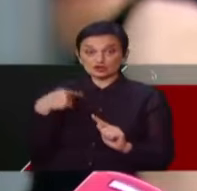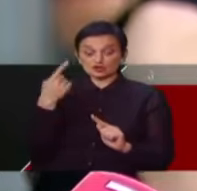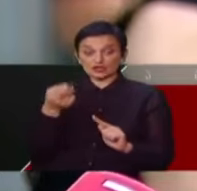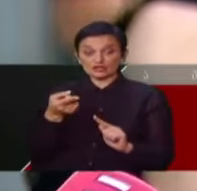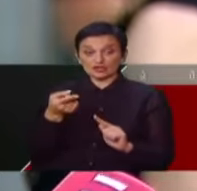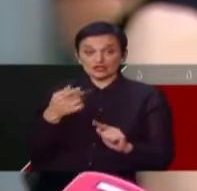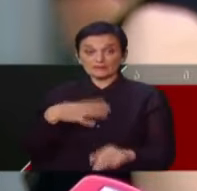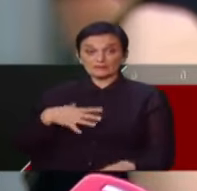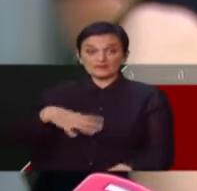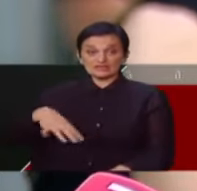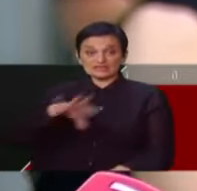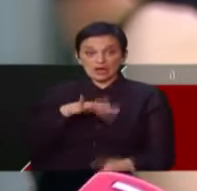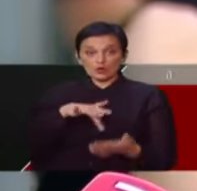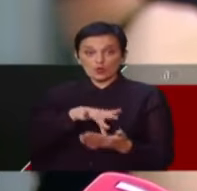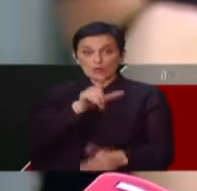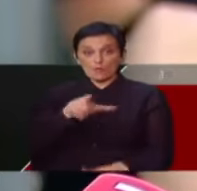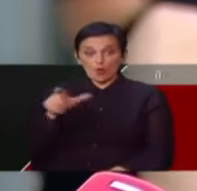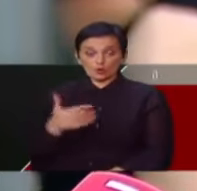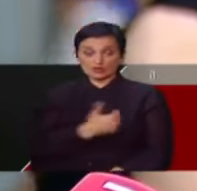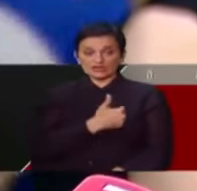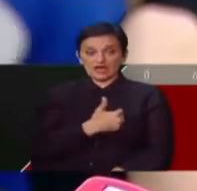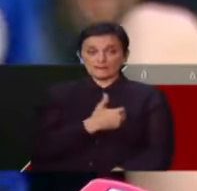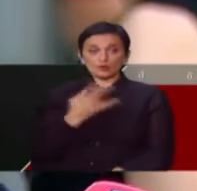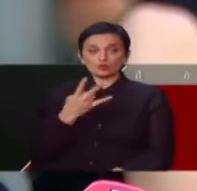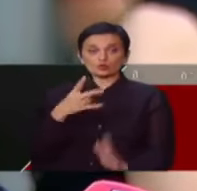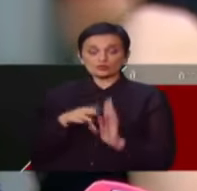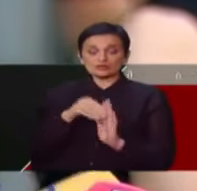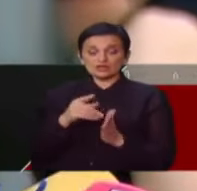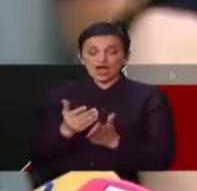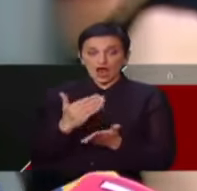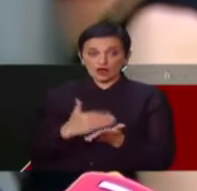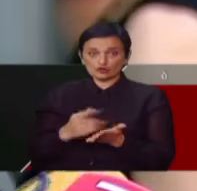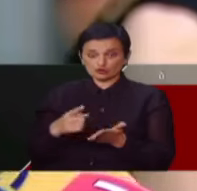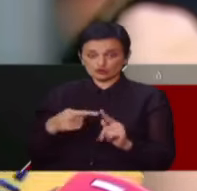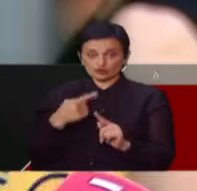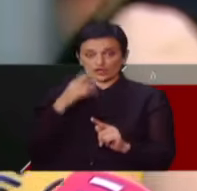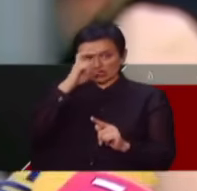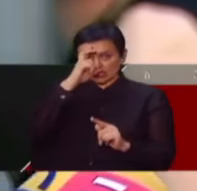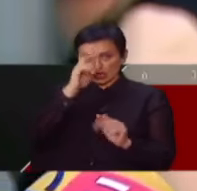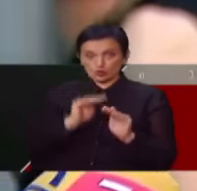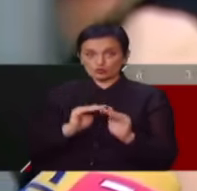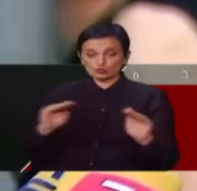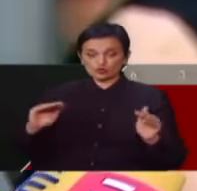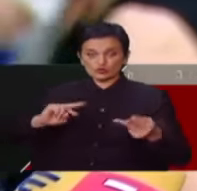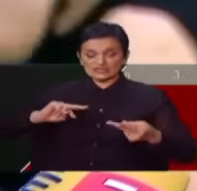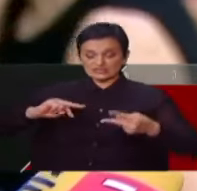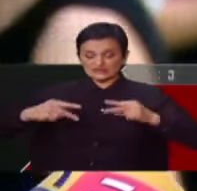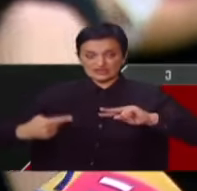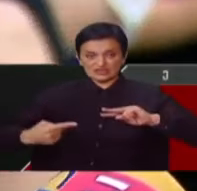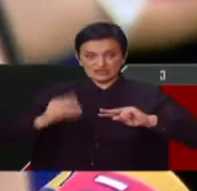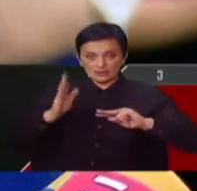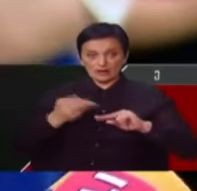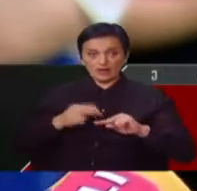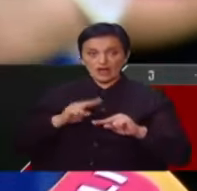շետեգադած սակարտոլոս մոգալակևիս նեբա ունդայիս ախոս արջևմը շետեգզերած գամոյիցոս խելցուպլեպիս մշույդոբի են ծուլիլեպաս, դա